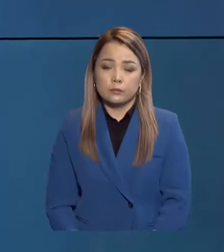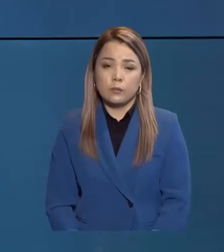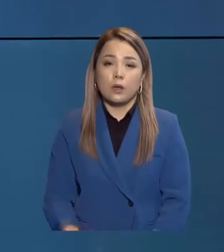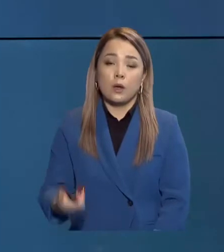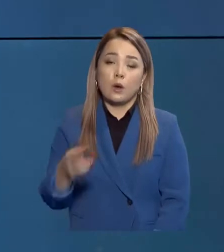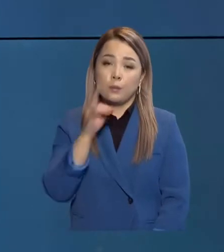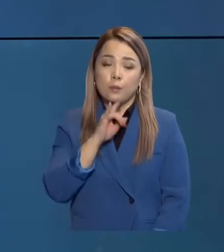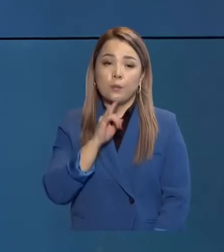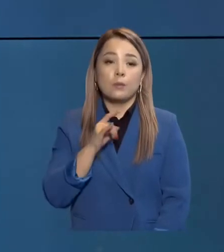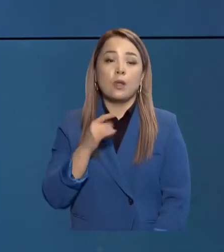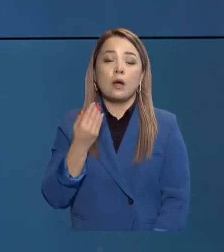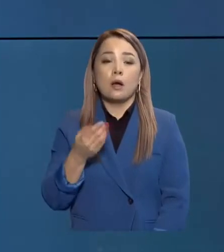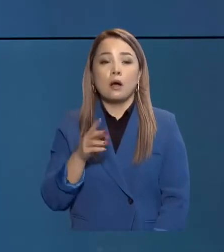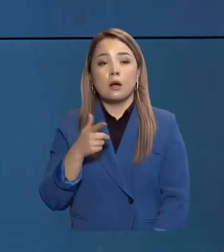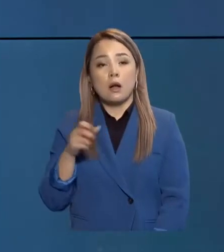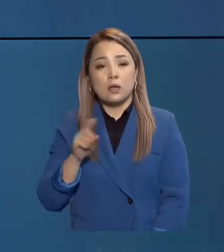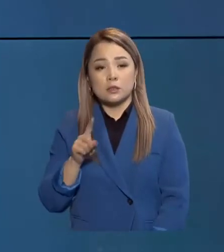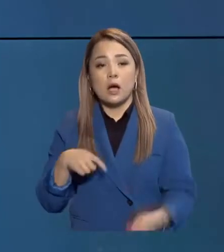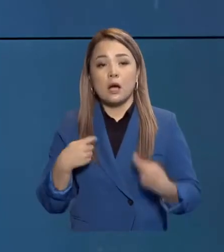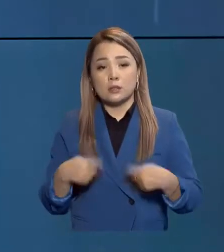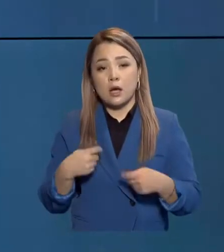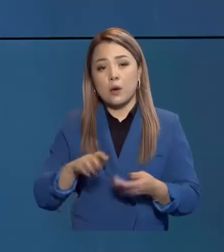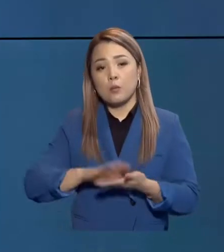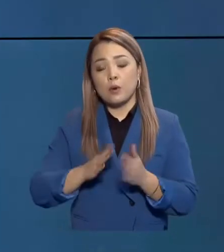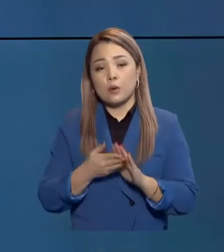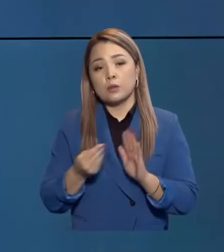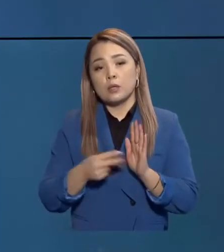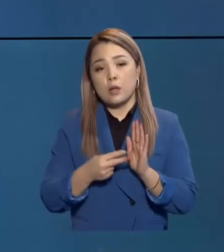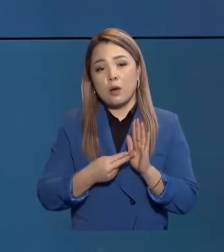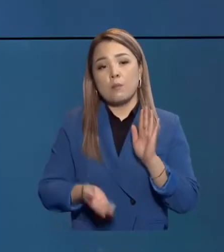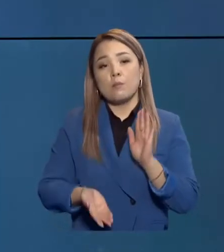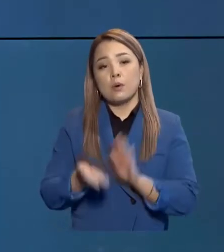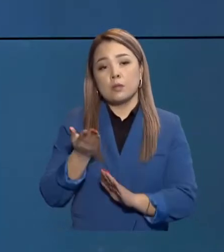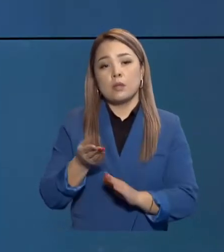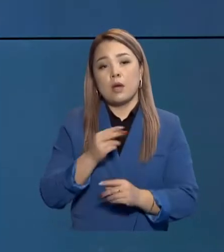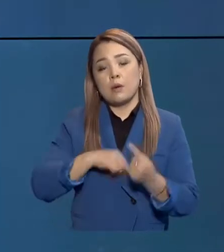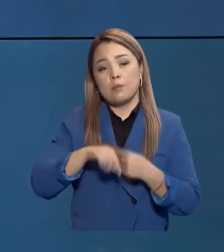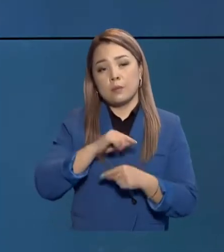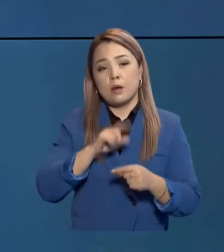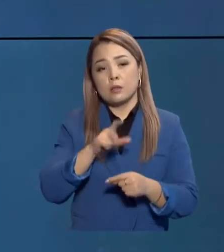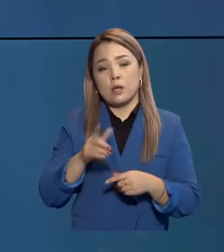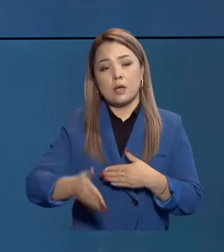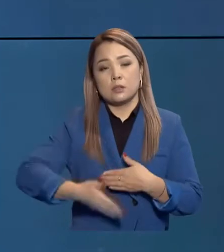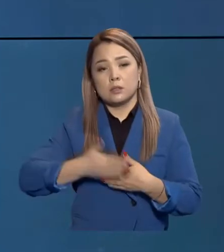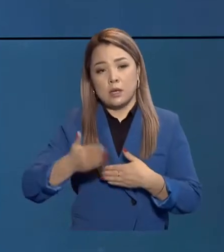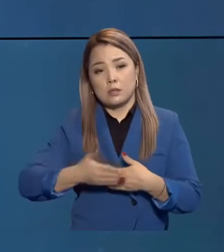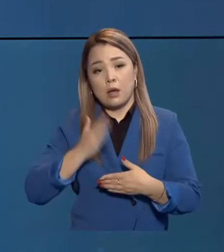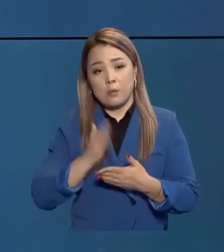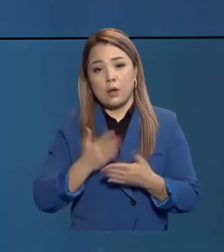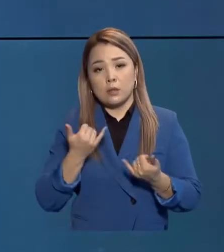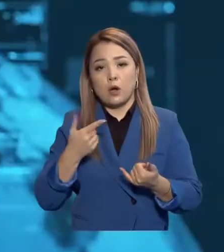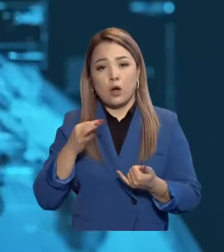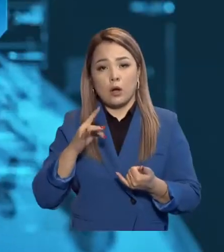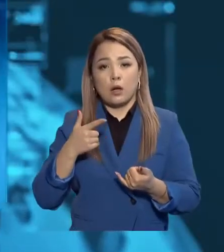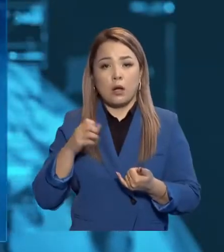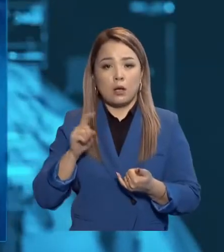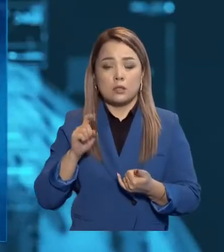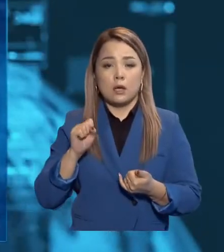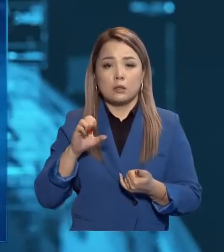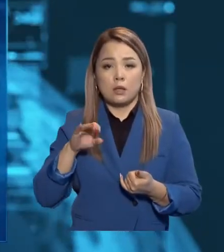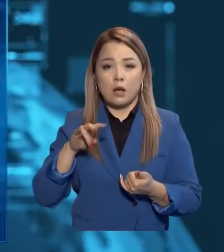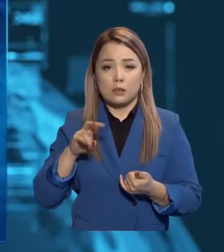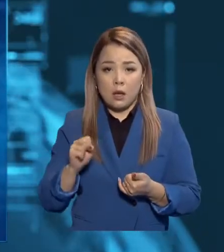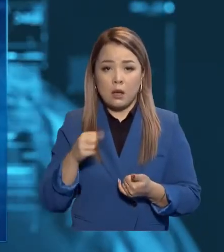Сұйытылған мұнай газын сату кезінде алдын ала келісіп бағаны көтерген кәсіпкерлер жауапкершілікке тартылып жатыр. Горгаз Астана